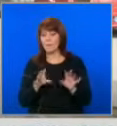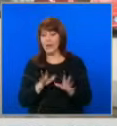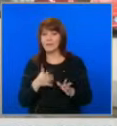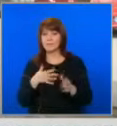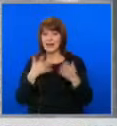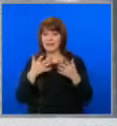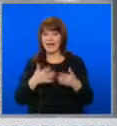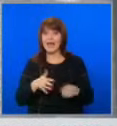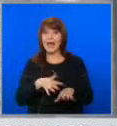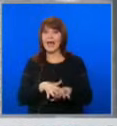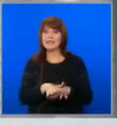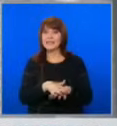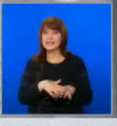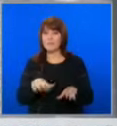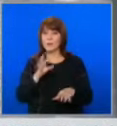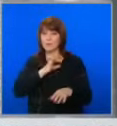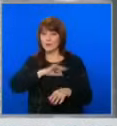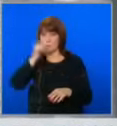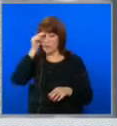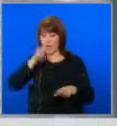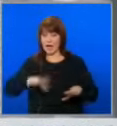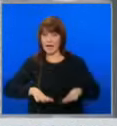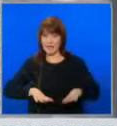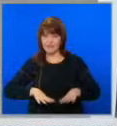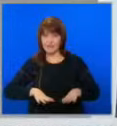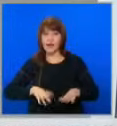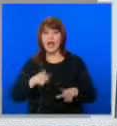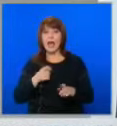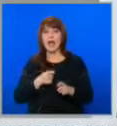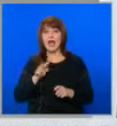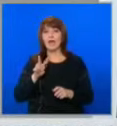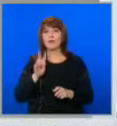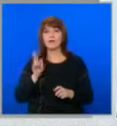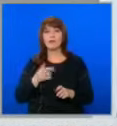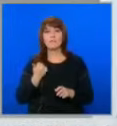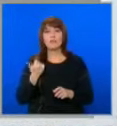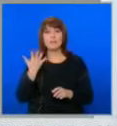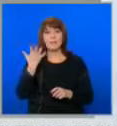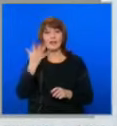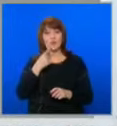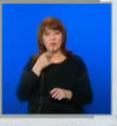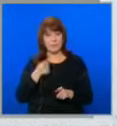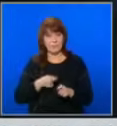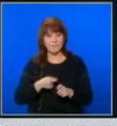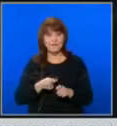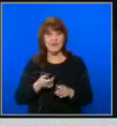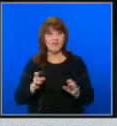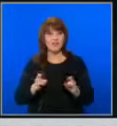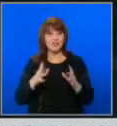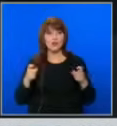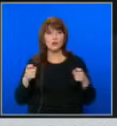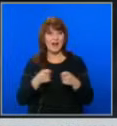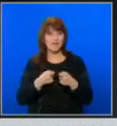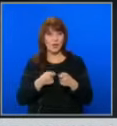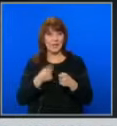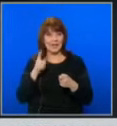нас има данни че схемата за получаване на българско гражданство по произход е създадена отле мишин преди около пет години след началото на войната в украйна